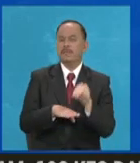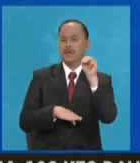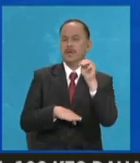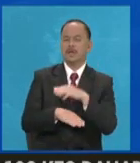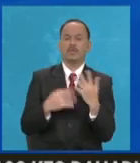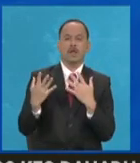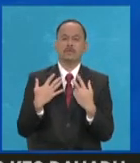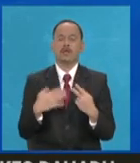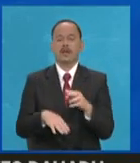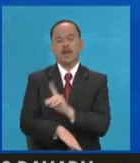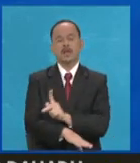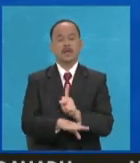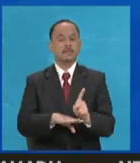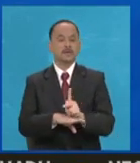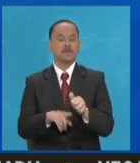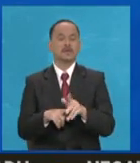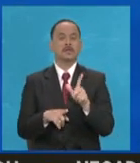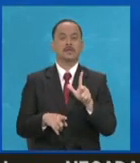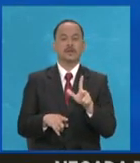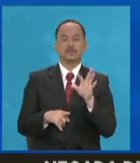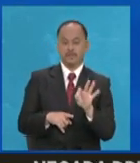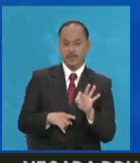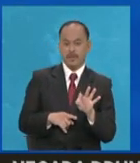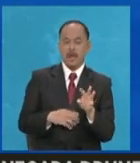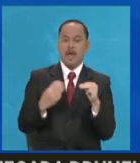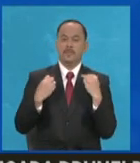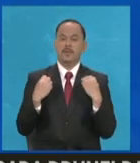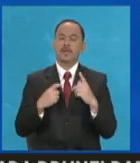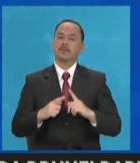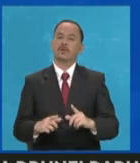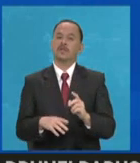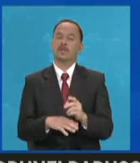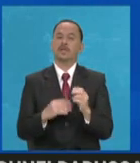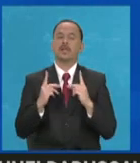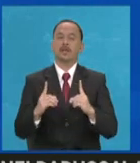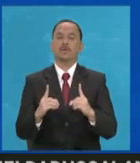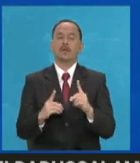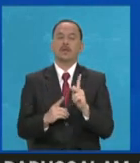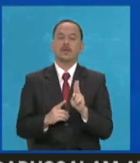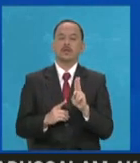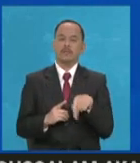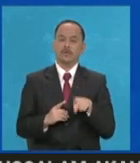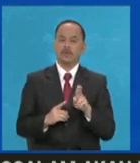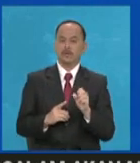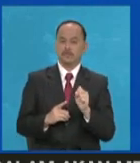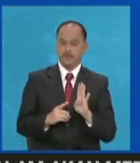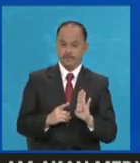ulang tahun hari kebangsaan ke-39 majelis Bro Langsung di daun tarbia collage universitas